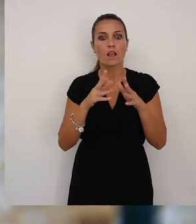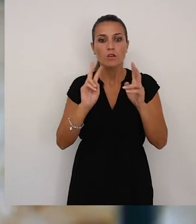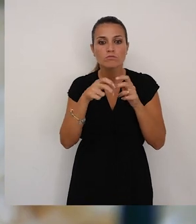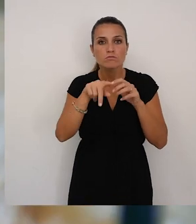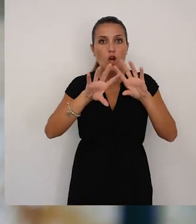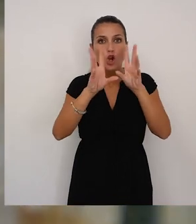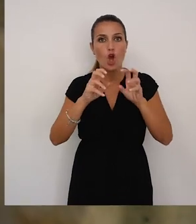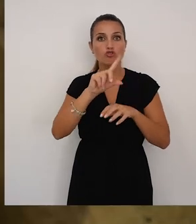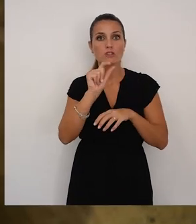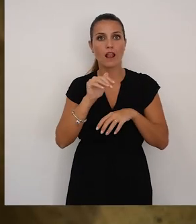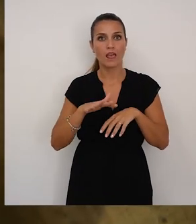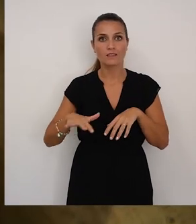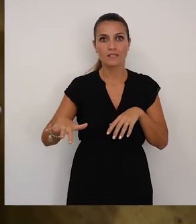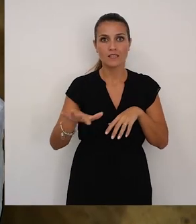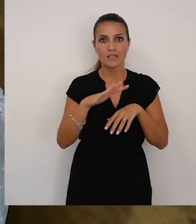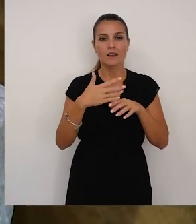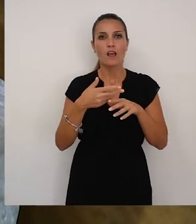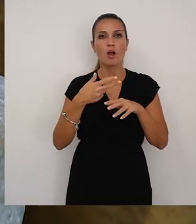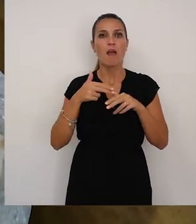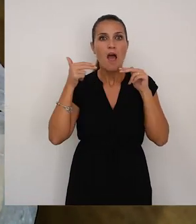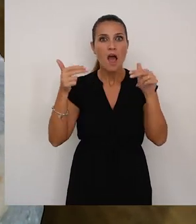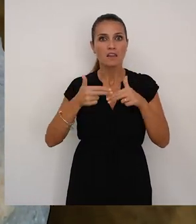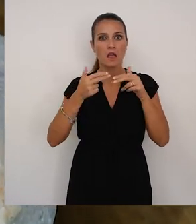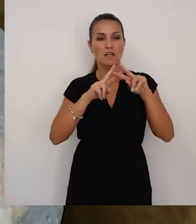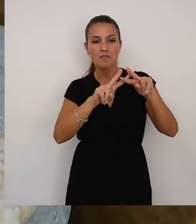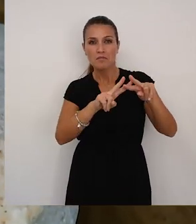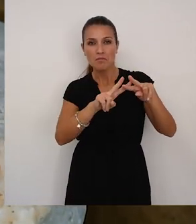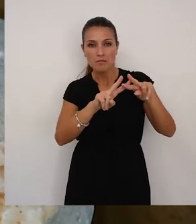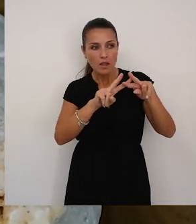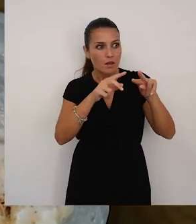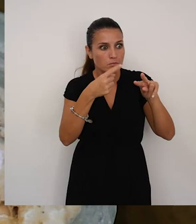salentine che hanno fatto da scrigno a questi sublimi gioielli.